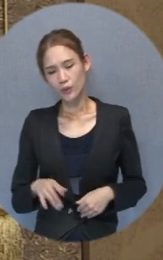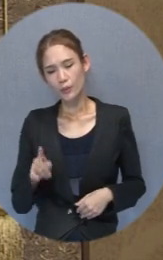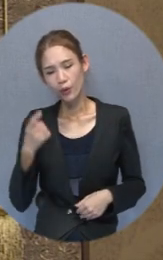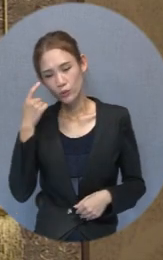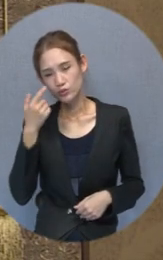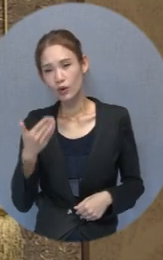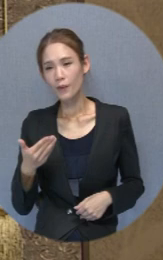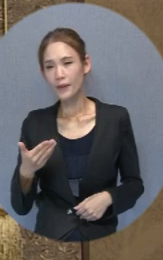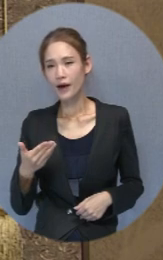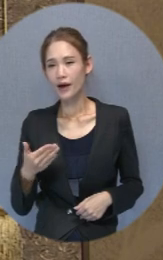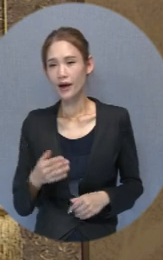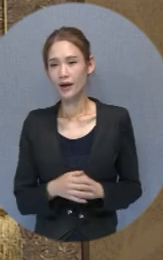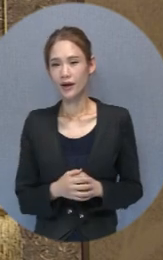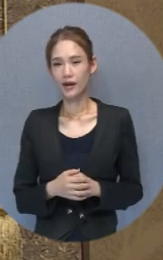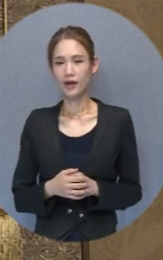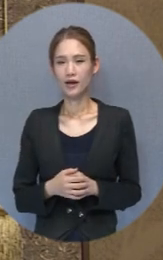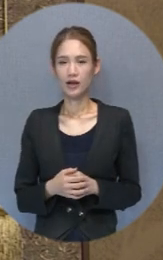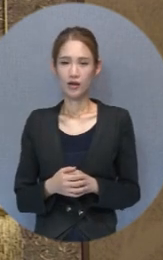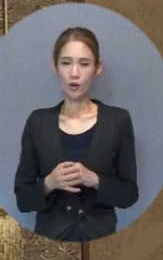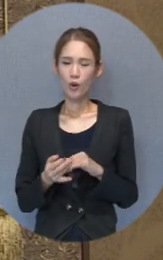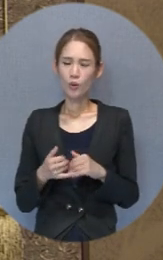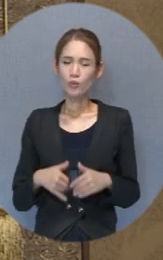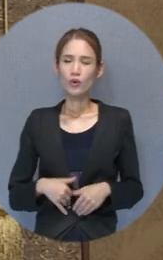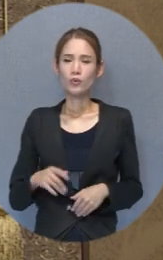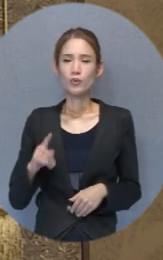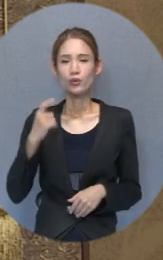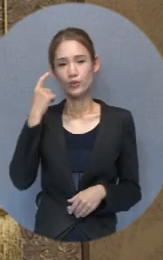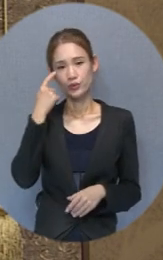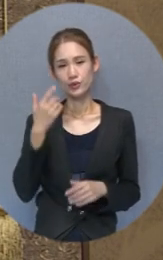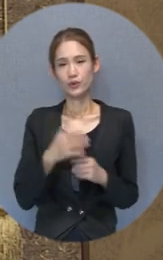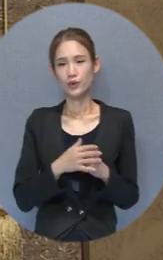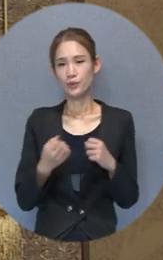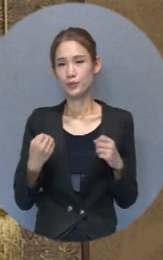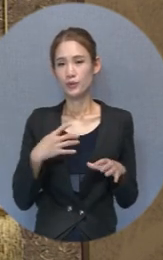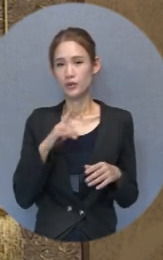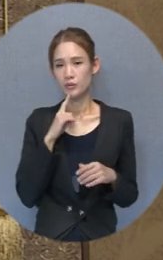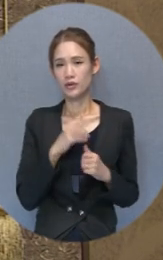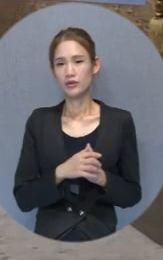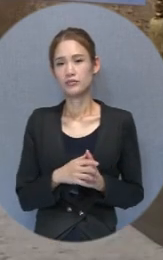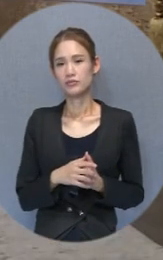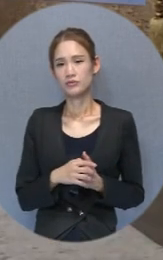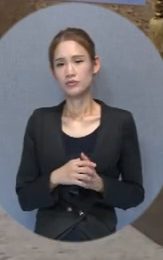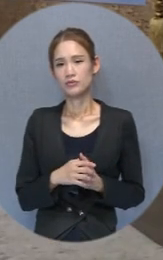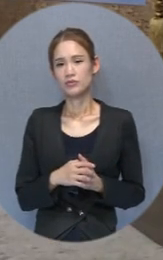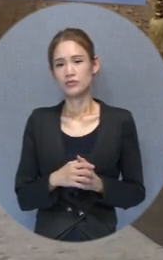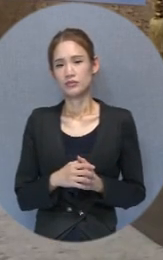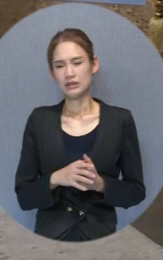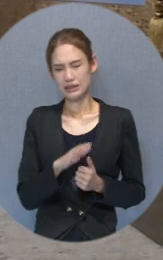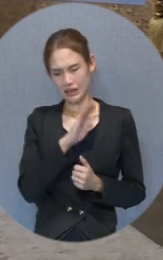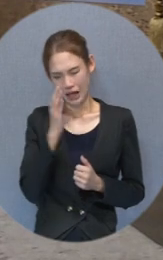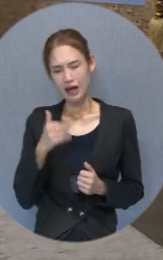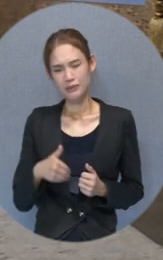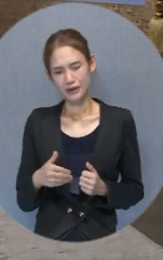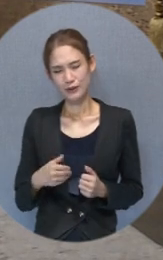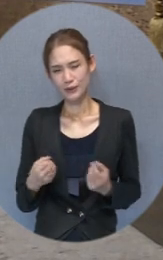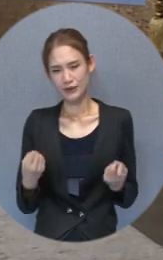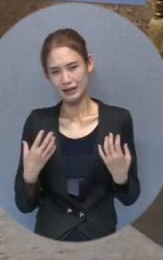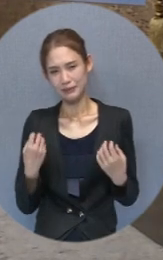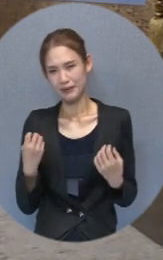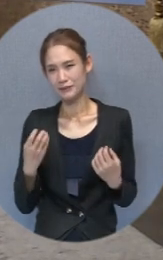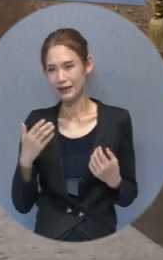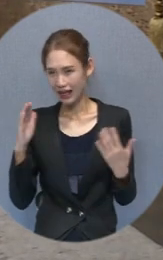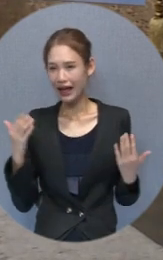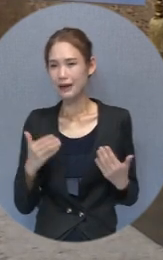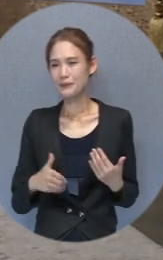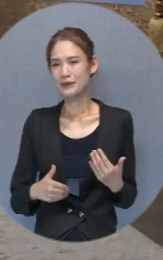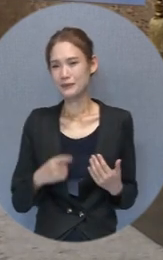네. 학교에서 필요한 교구제가 어떤 거예요? 그러니까 네. 뭐라고 사실, 하시던가요? 네. 다 필요하다고 하시죠.